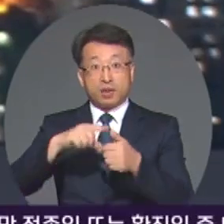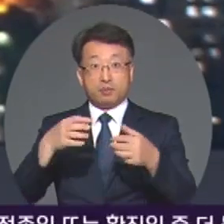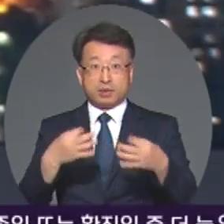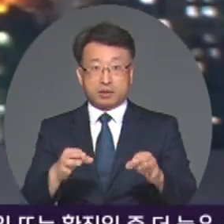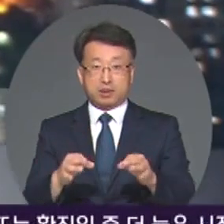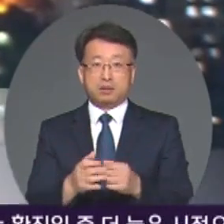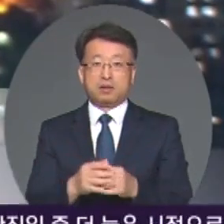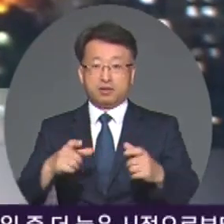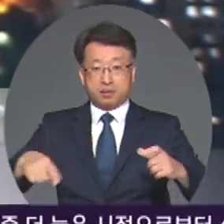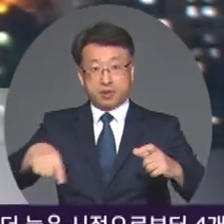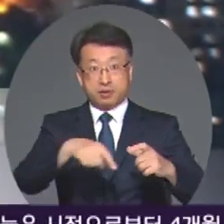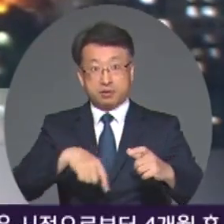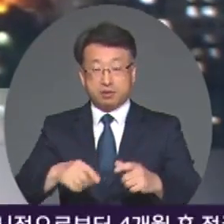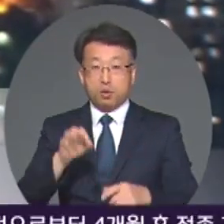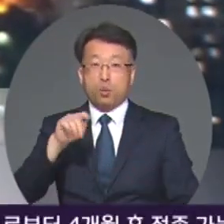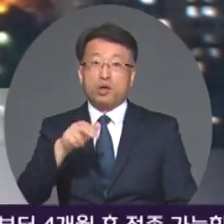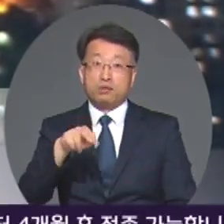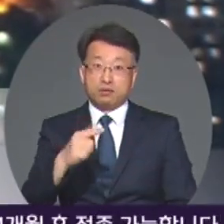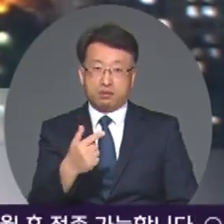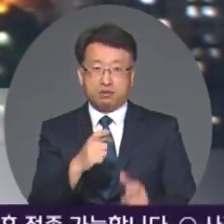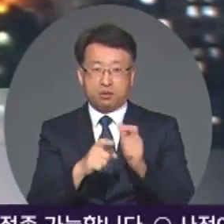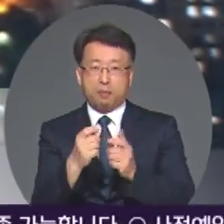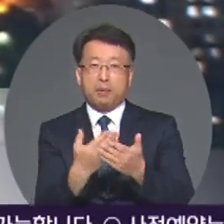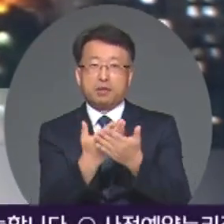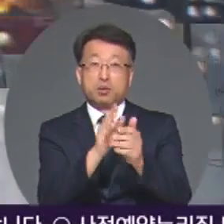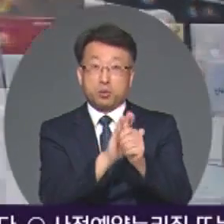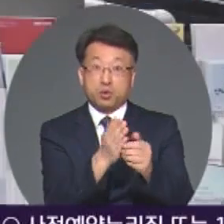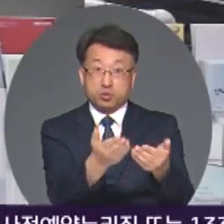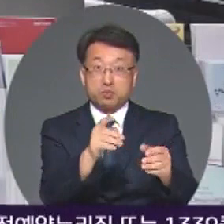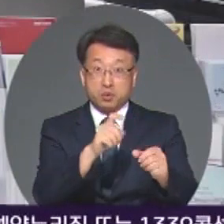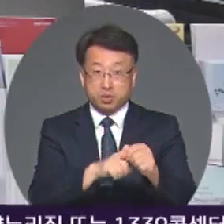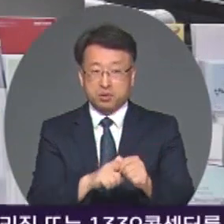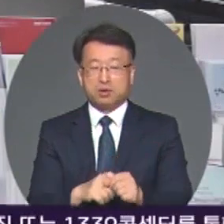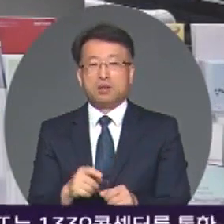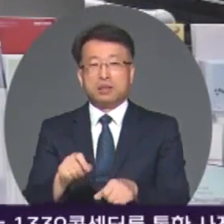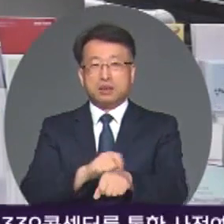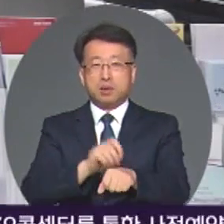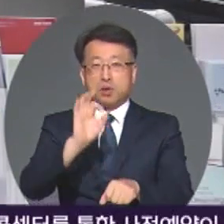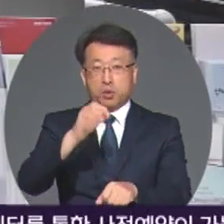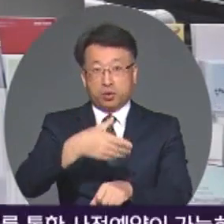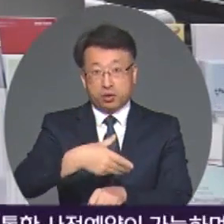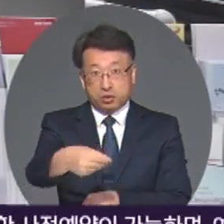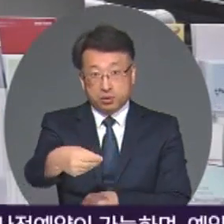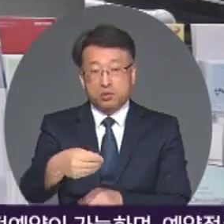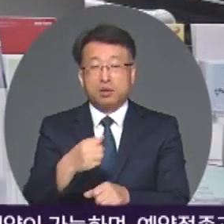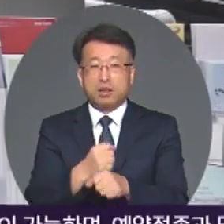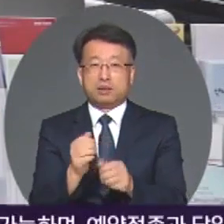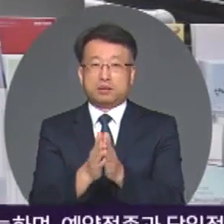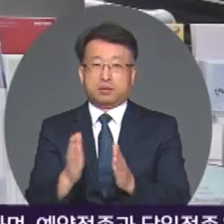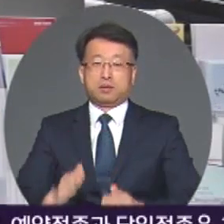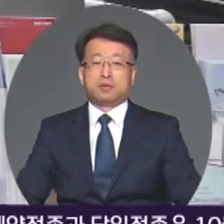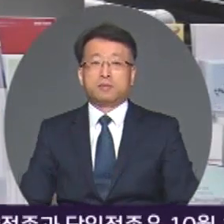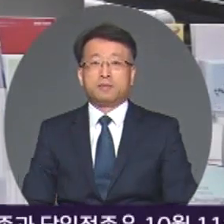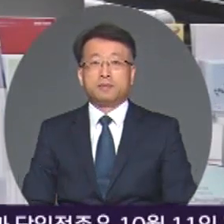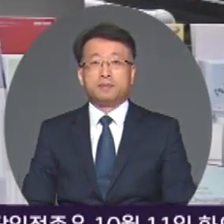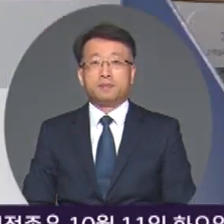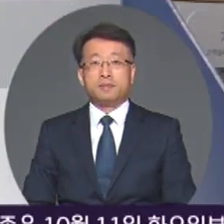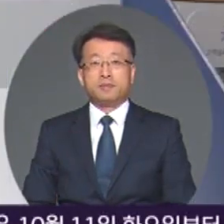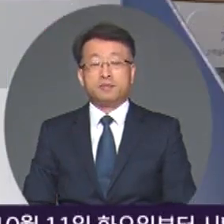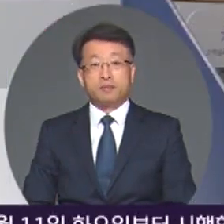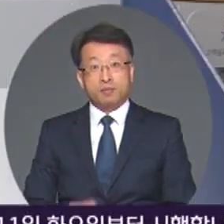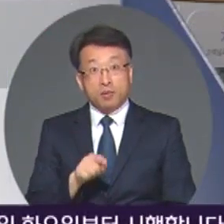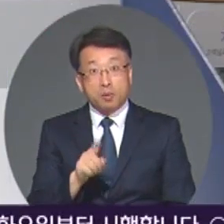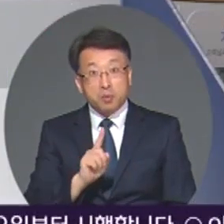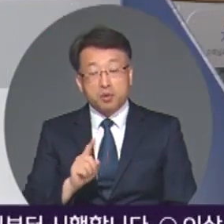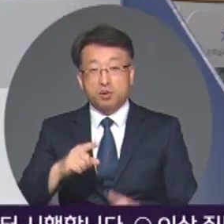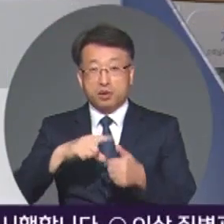경남은행이 경남 지역 원전 산업 활성화를 위해 원전 산업 제도약 특별자금 대출을 출시했다고 밝혔습니다.